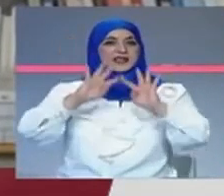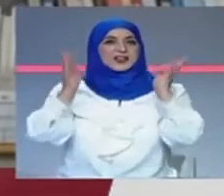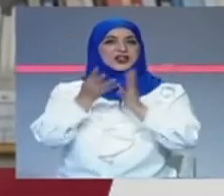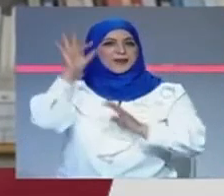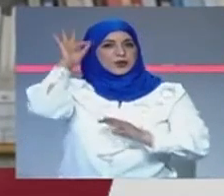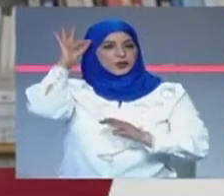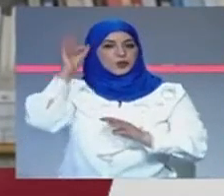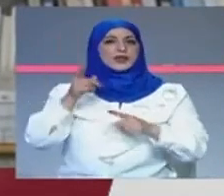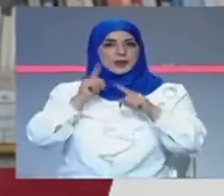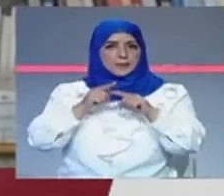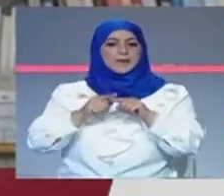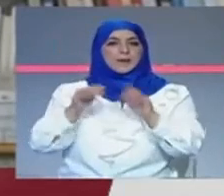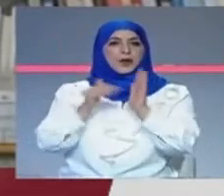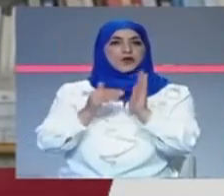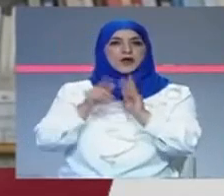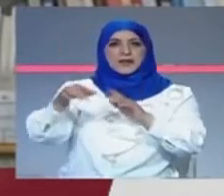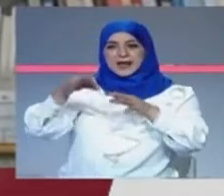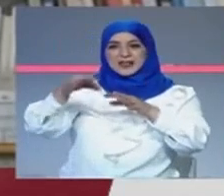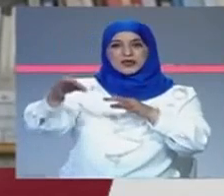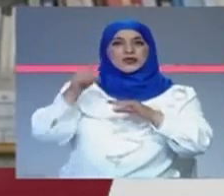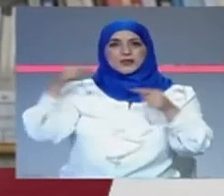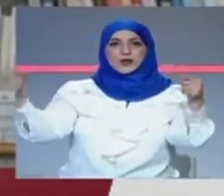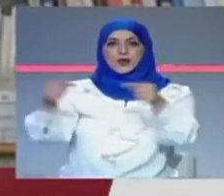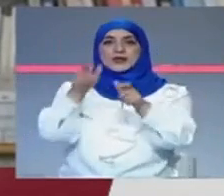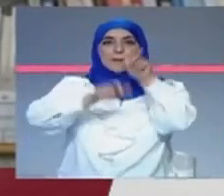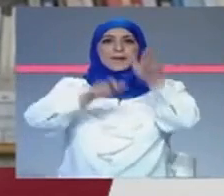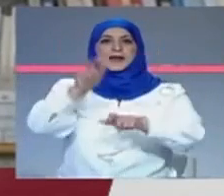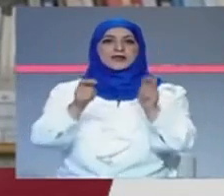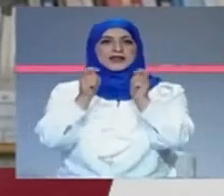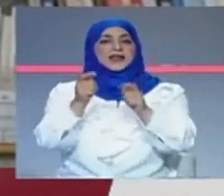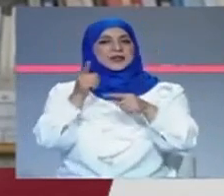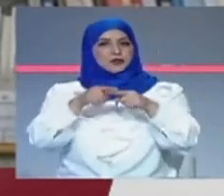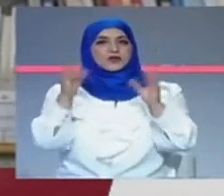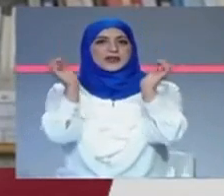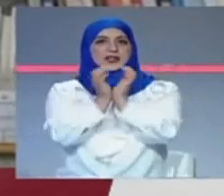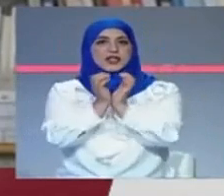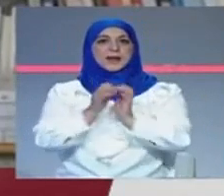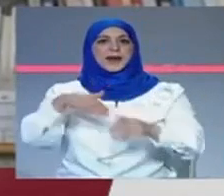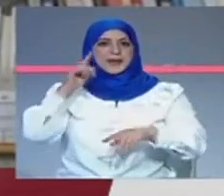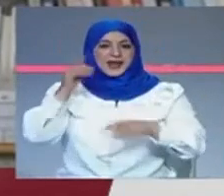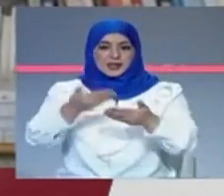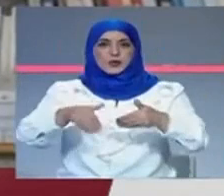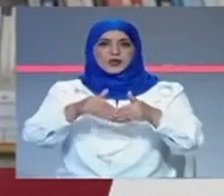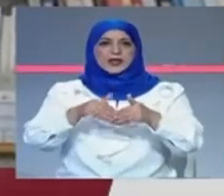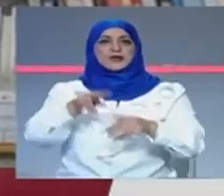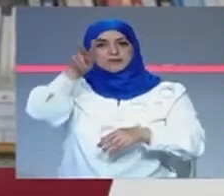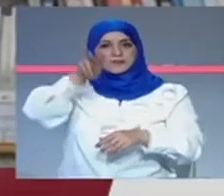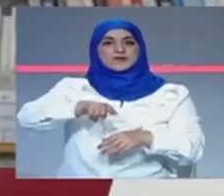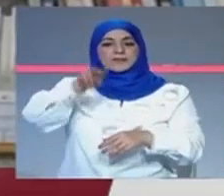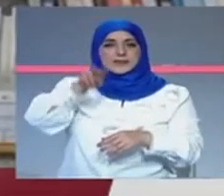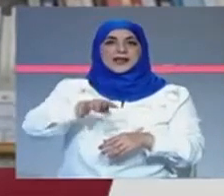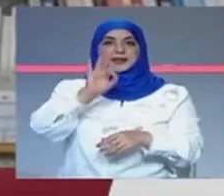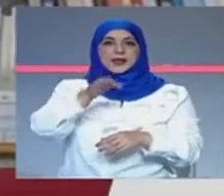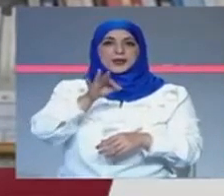جزء هام جدا من النخب السياسيه وكذلك الاجتماعيه لكن هذا المسار اخذ في